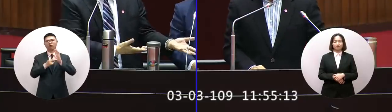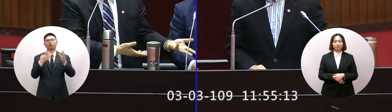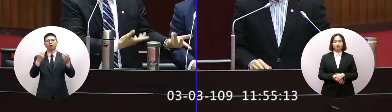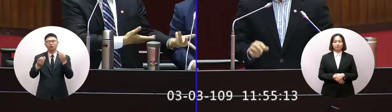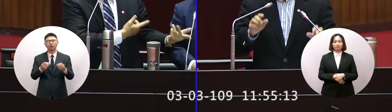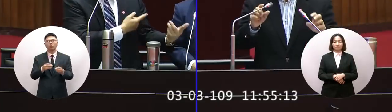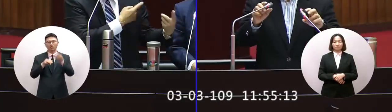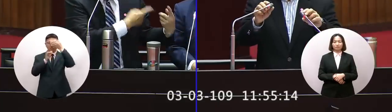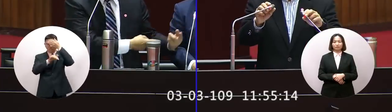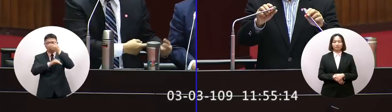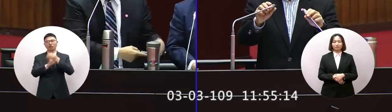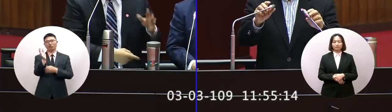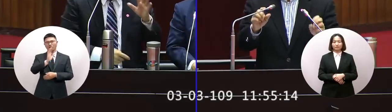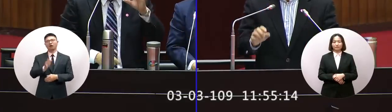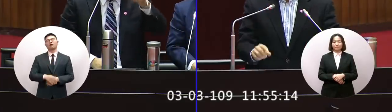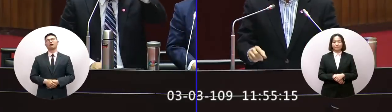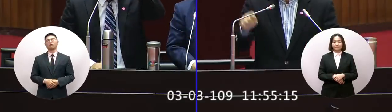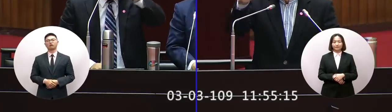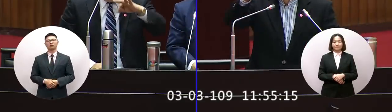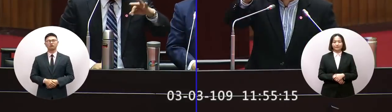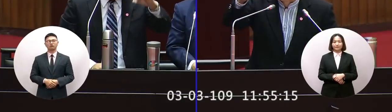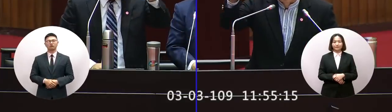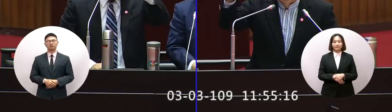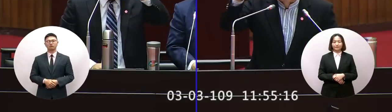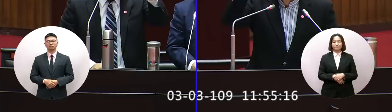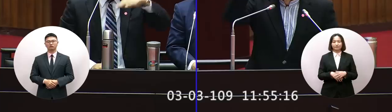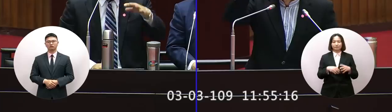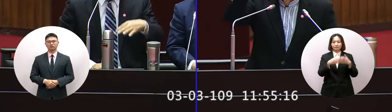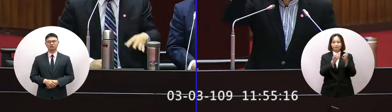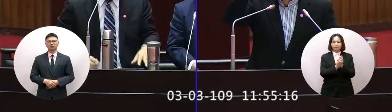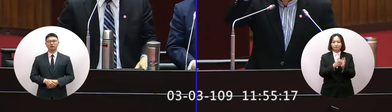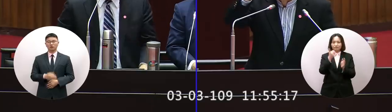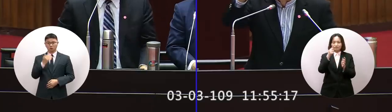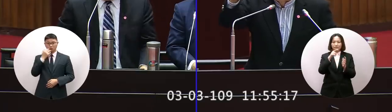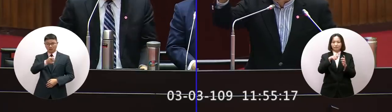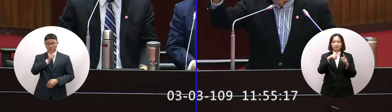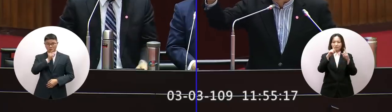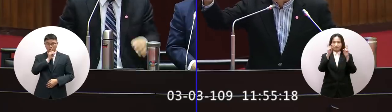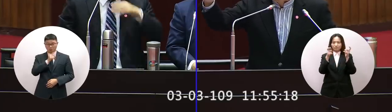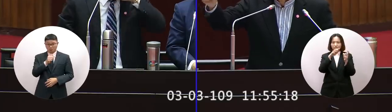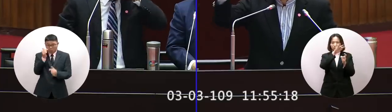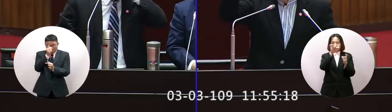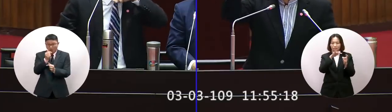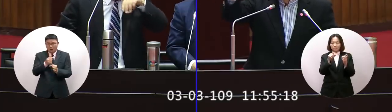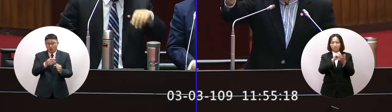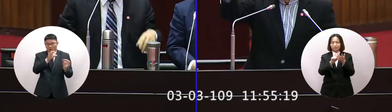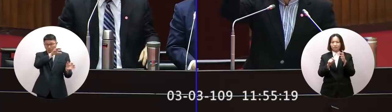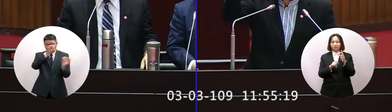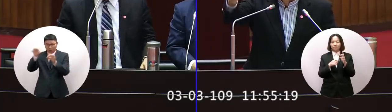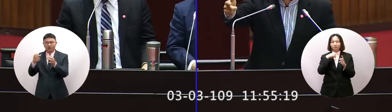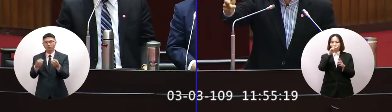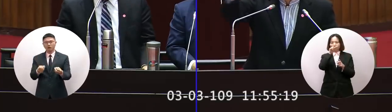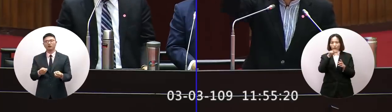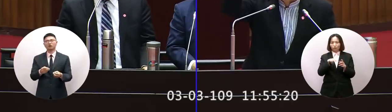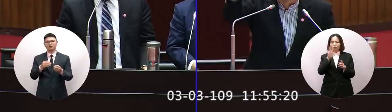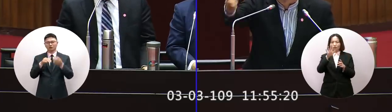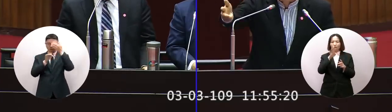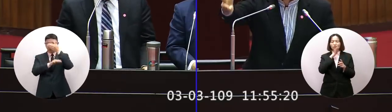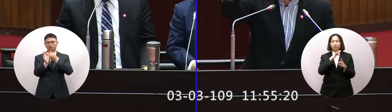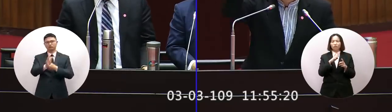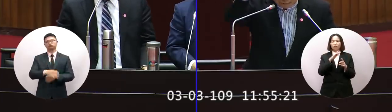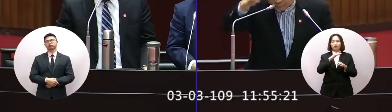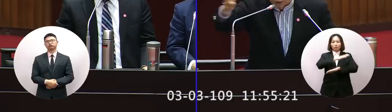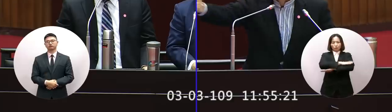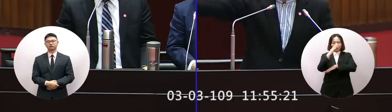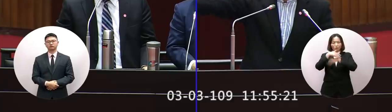你這樣變成他講這樣把去土去為不好一部都這樣下連任部政府市部